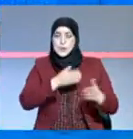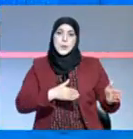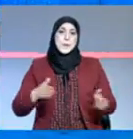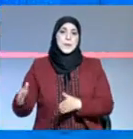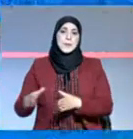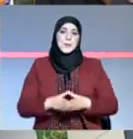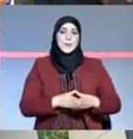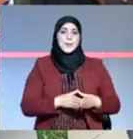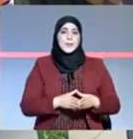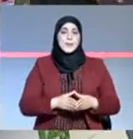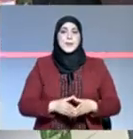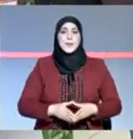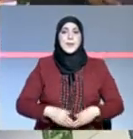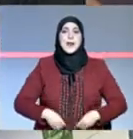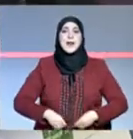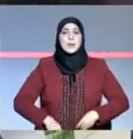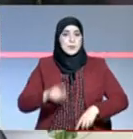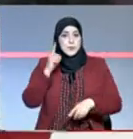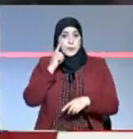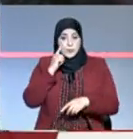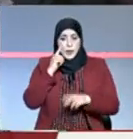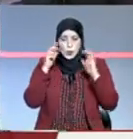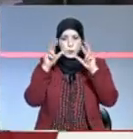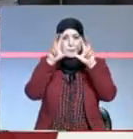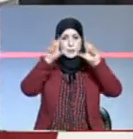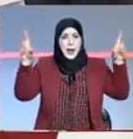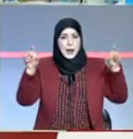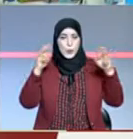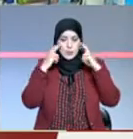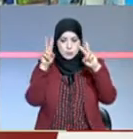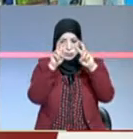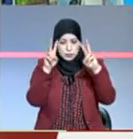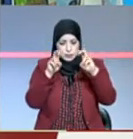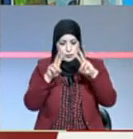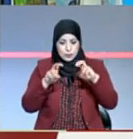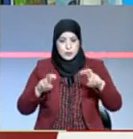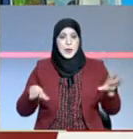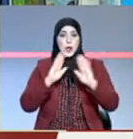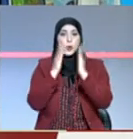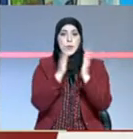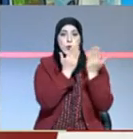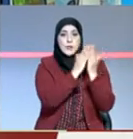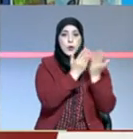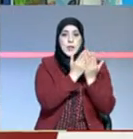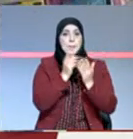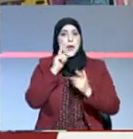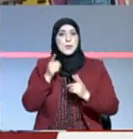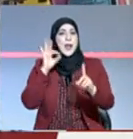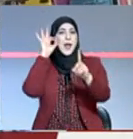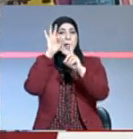يجهل بنظره بين عناوين تعددت وتنوعت تدور اغلبها في فلك النجاح